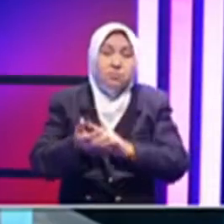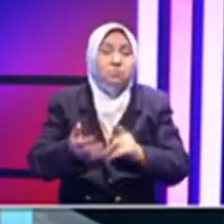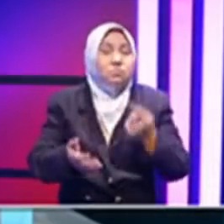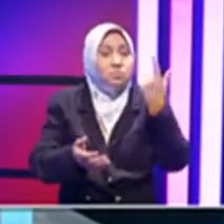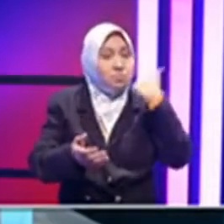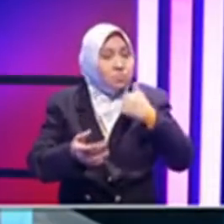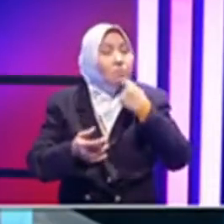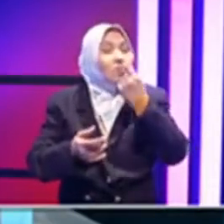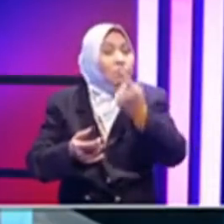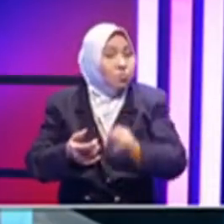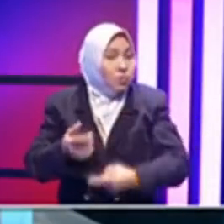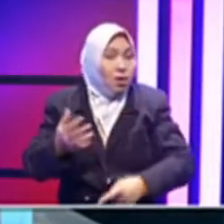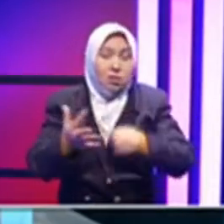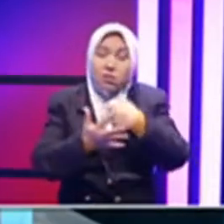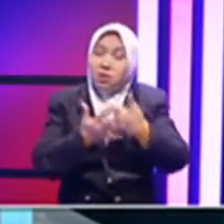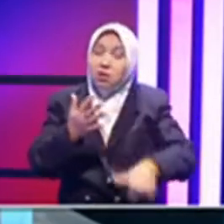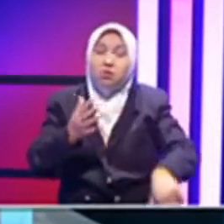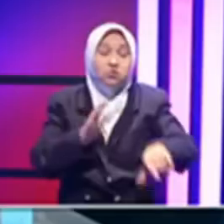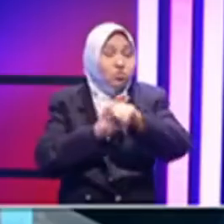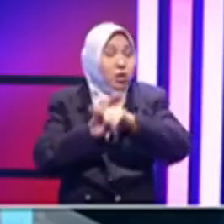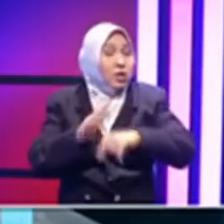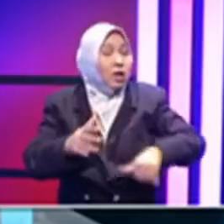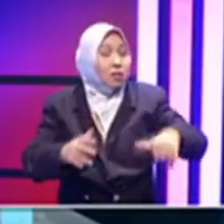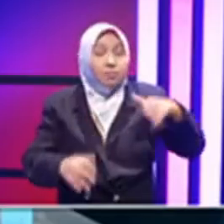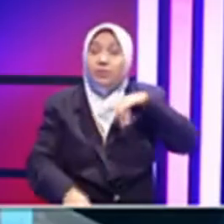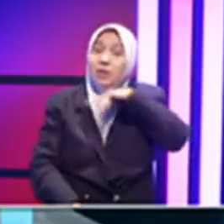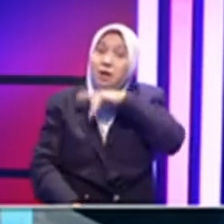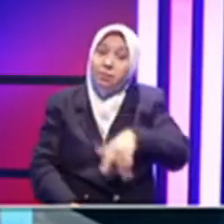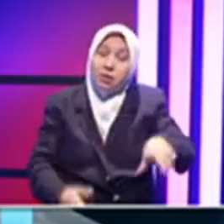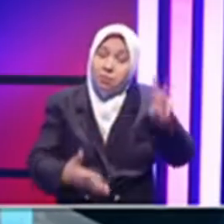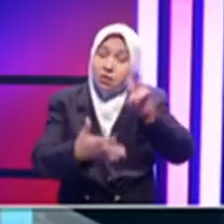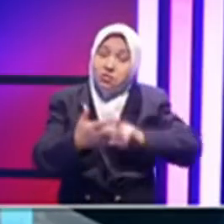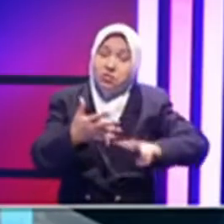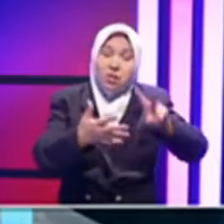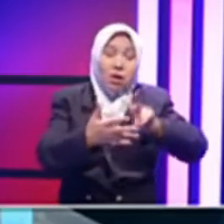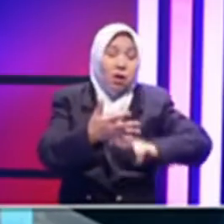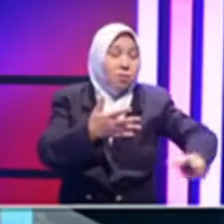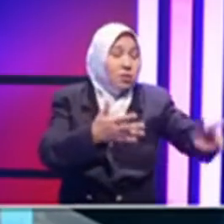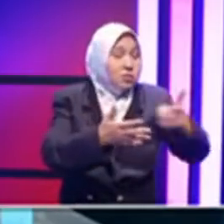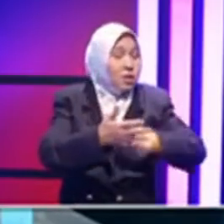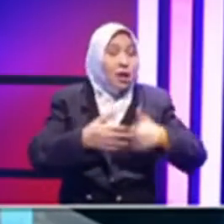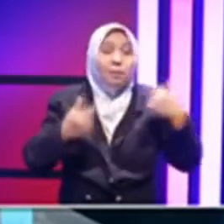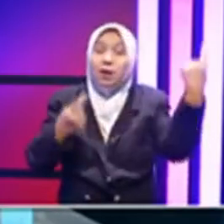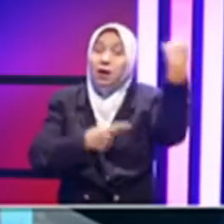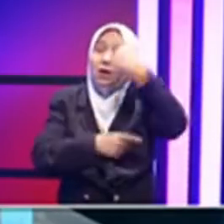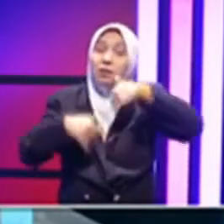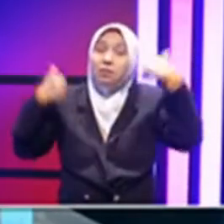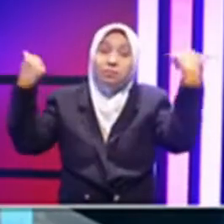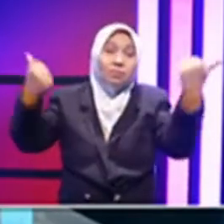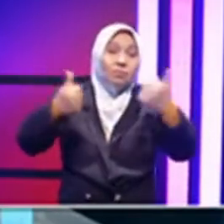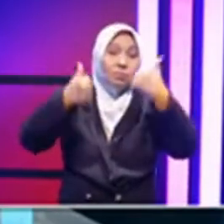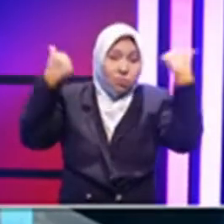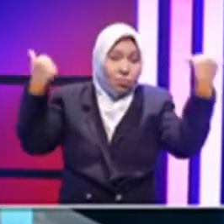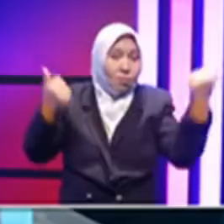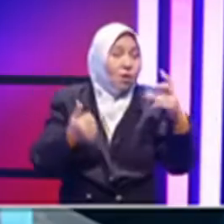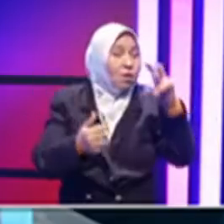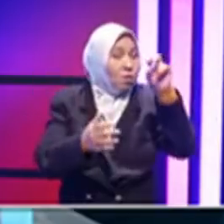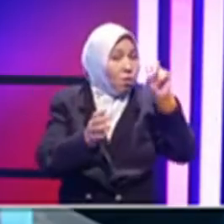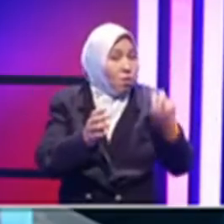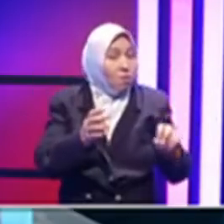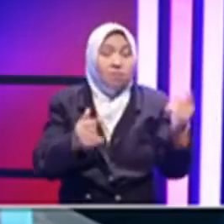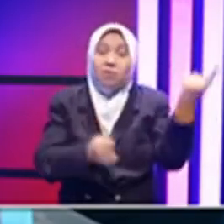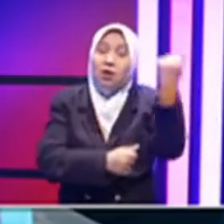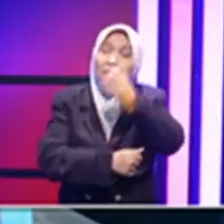Fahmi sebut antara surah yang Nabi baca dalam hari-hari perayaan. Bagi saya juga ambil surah Qaf kalau hari